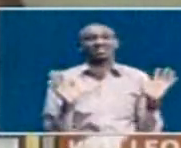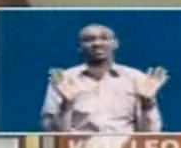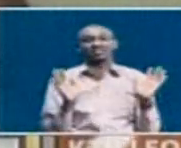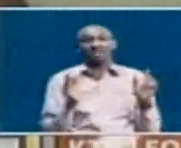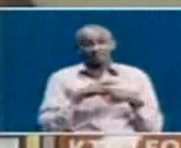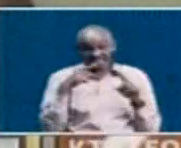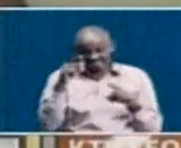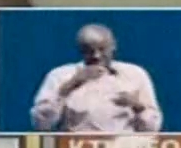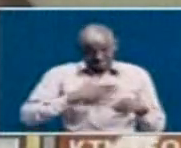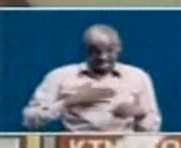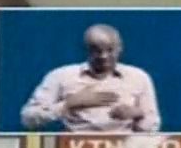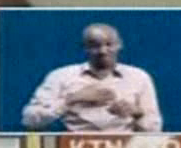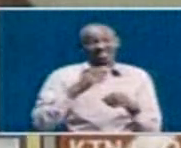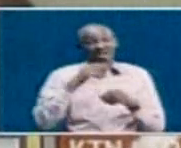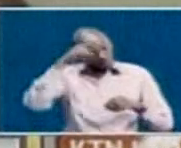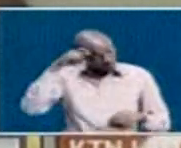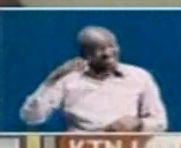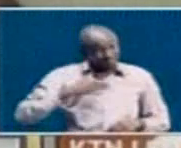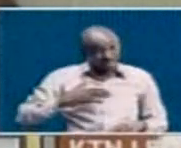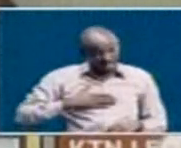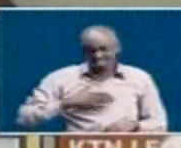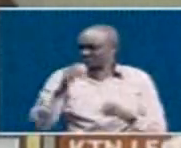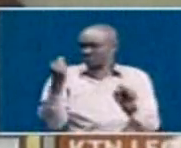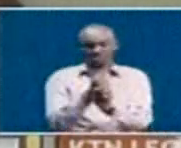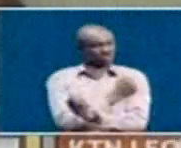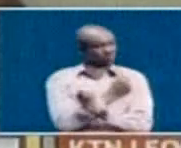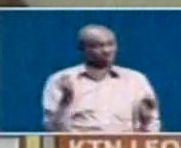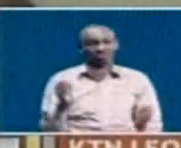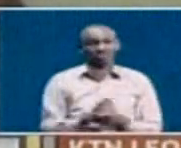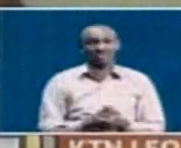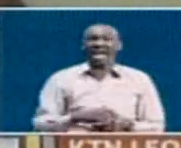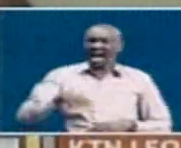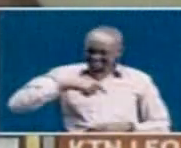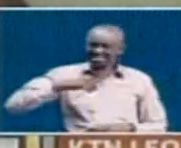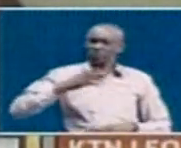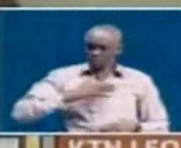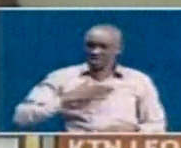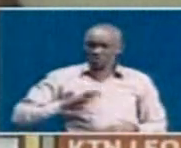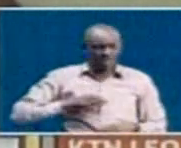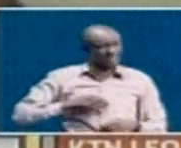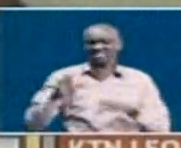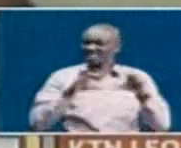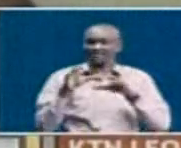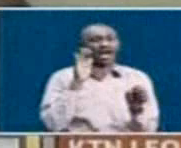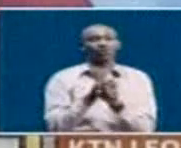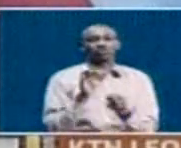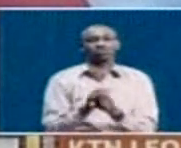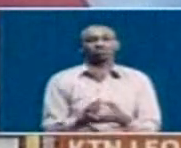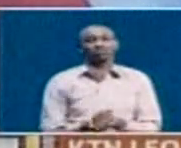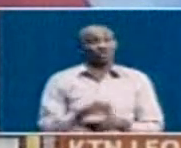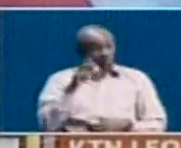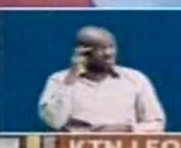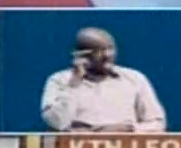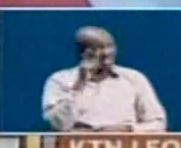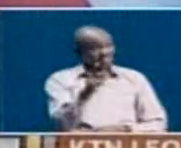hata akisema mali yangu ninachuma mimi, jasho langu haitaka. Haitawezekana. Sisi wanawake kuna upande mwingine tuwaumia sana. Baba akasema